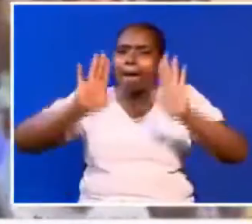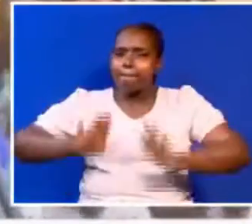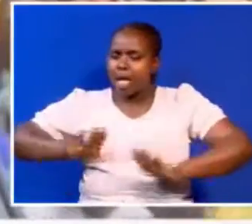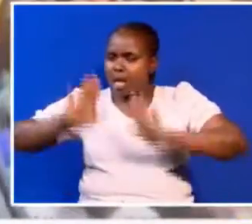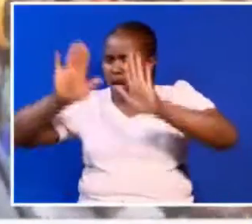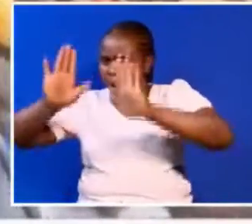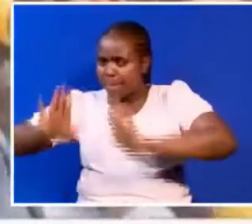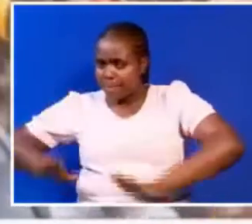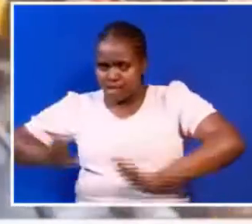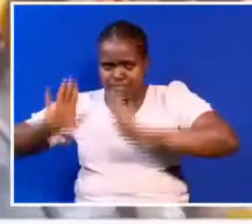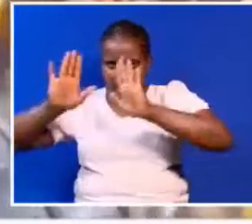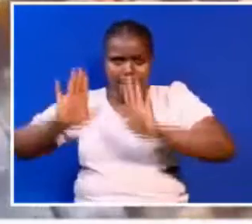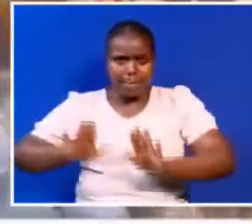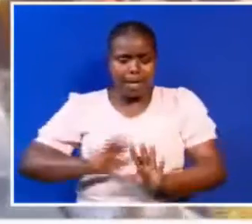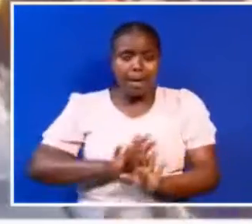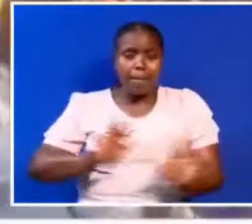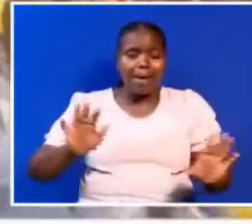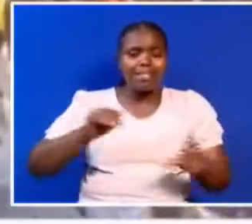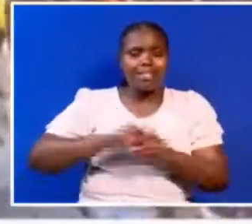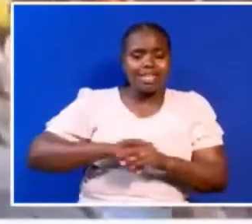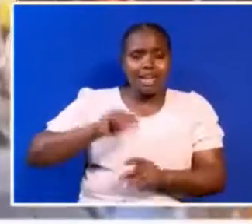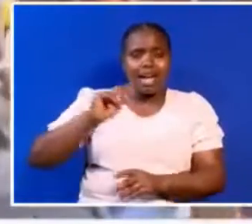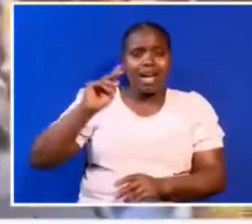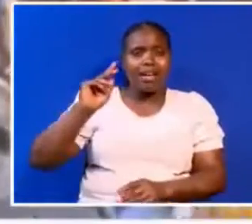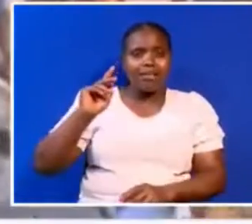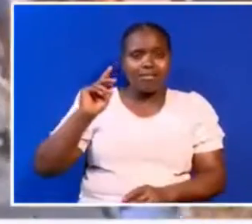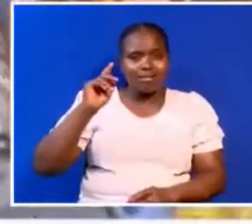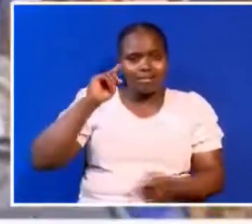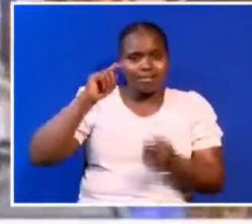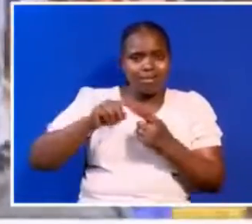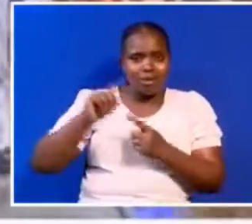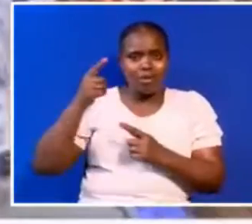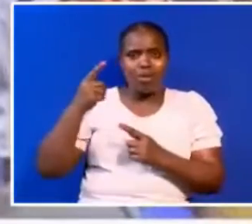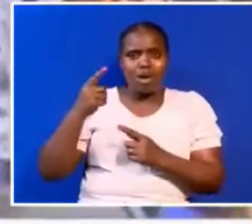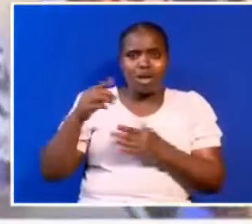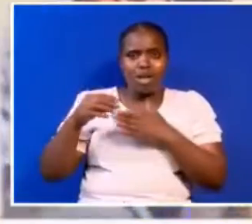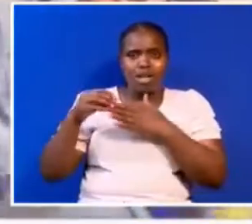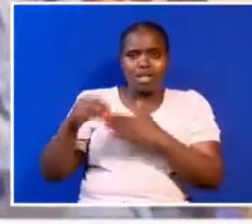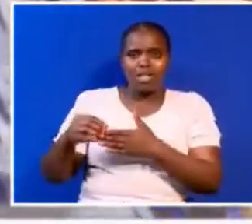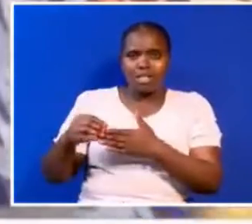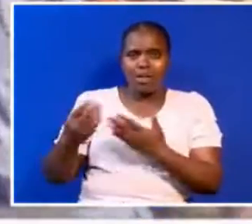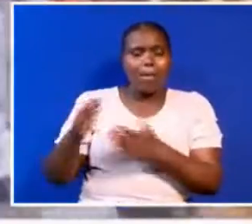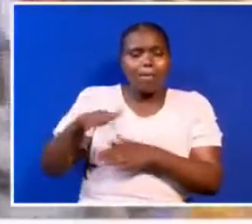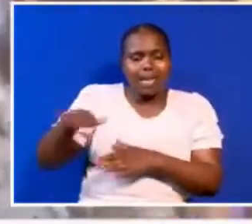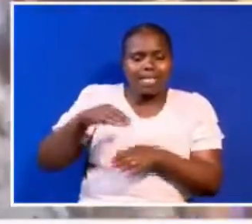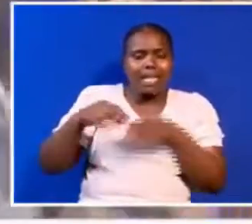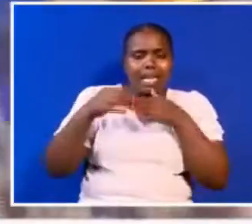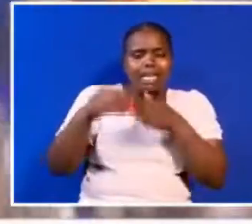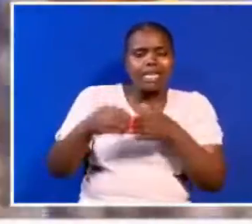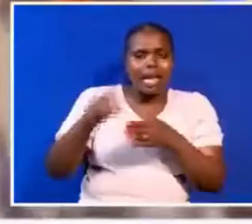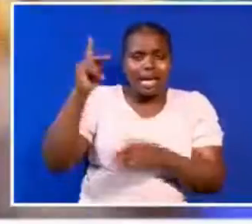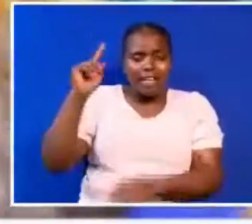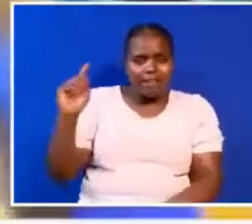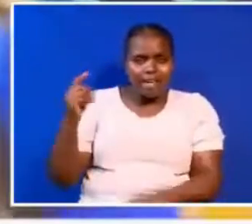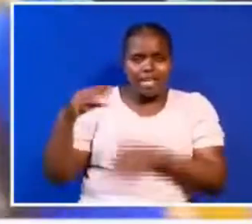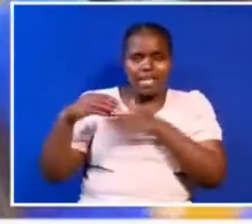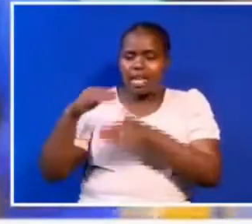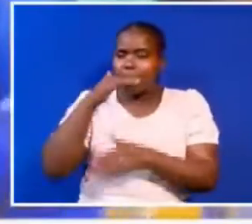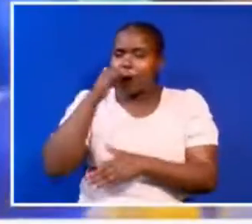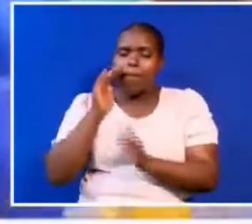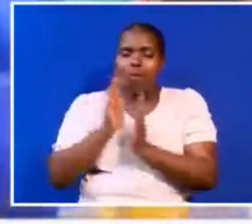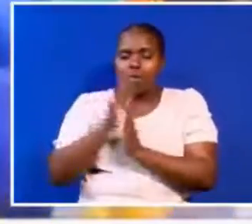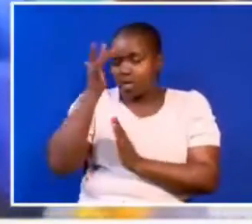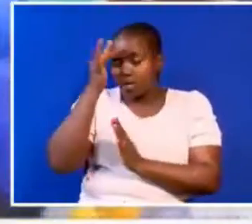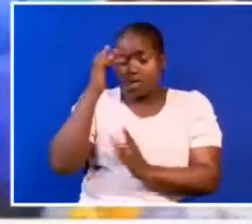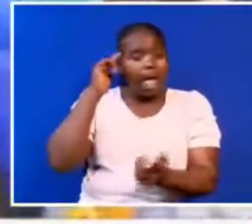za Azimio la Umoja kwenye kambi ya Kenya Kwanza inayoongozwa na Musalia Mudavadi na mwenzake Moses Wetangula,